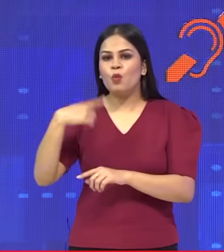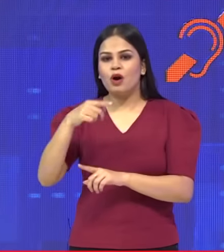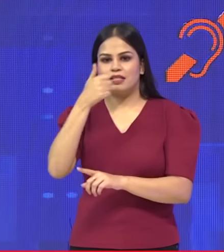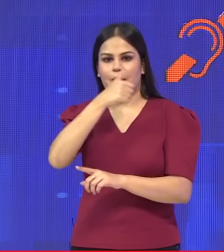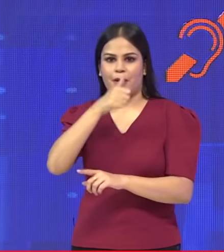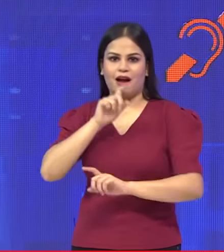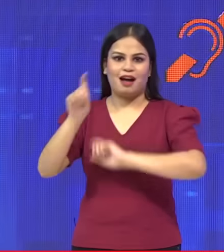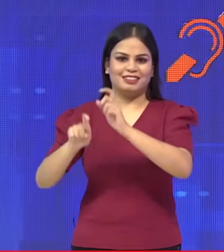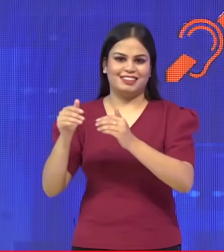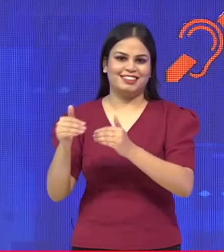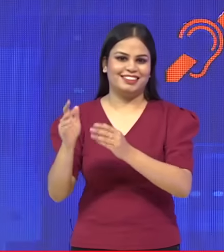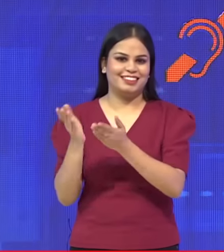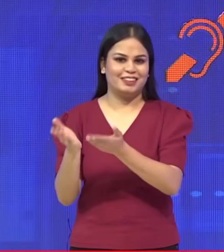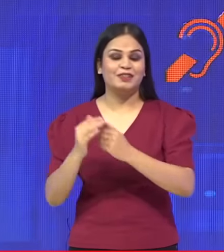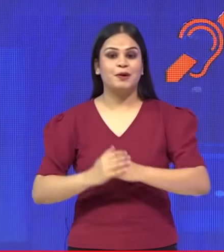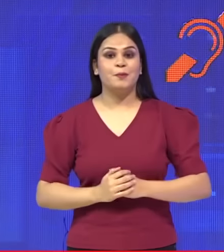पर